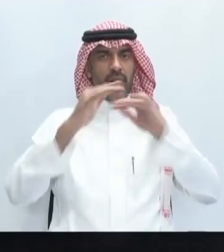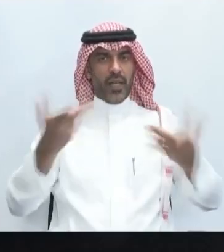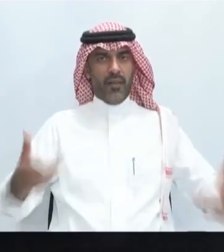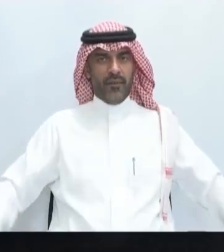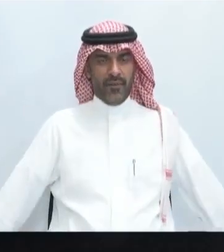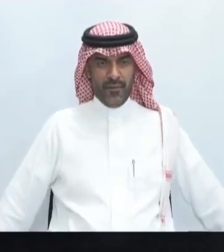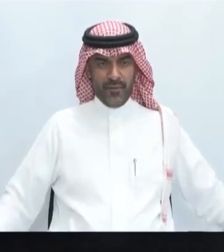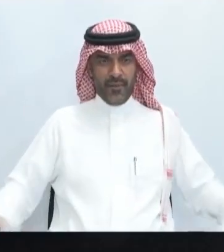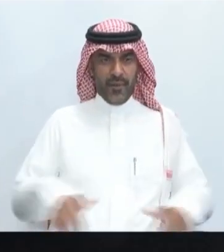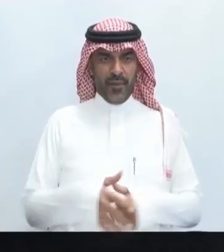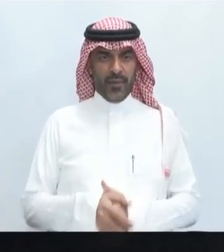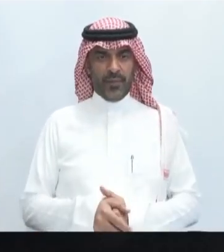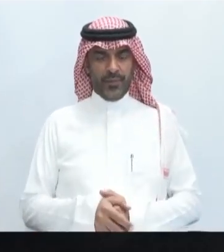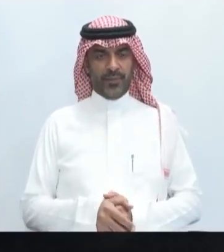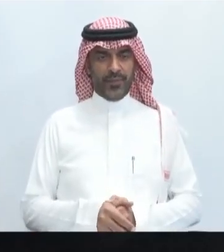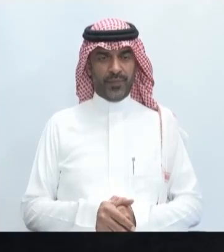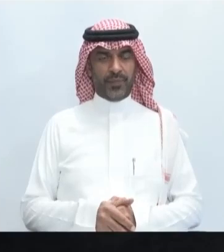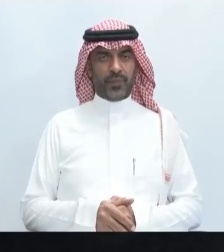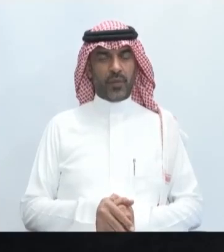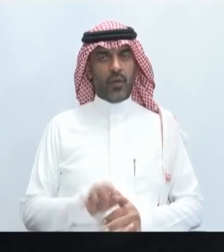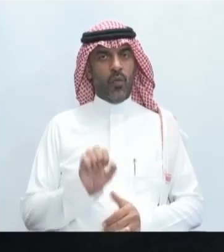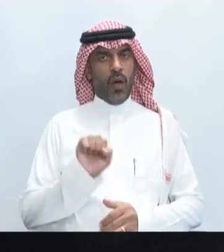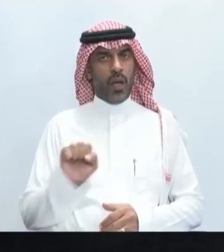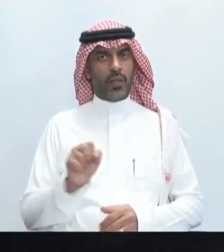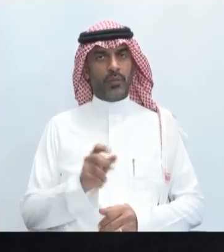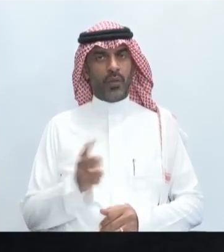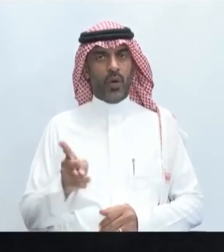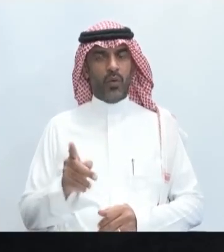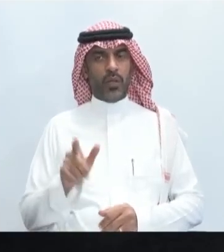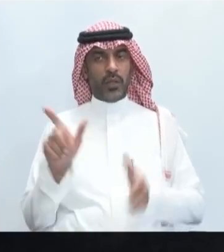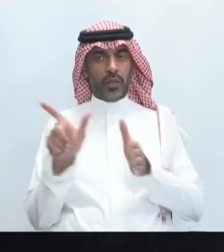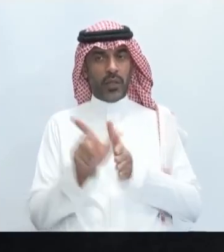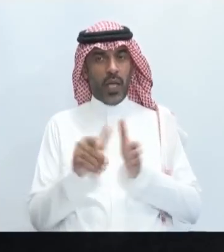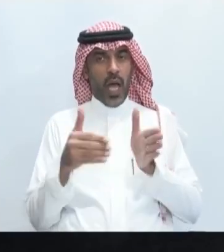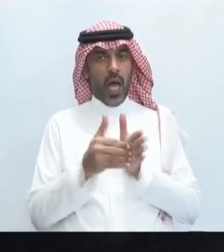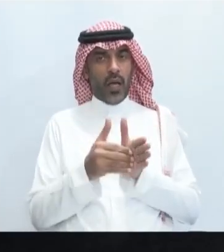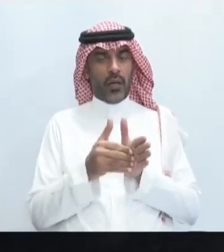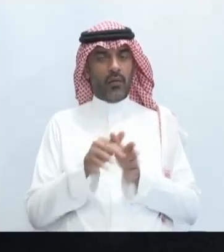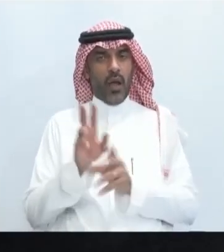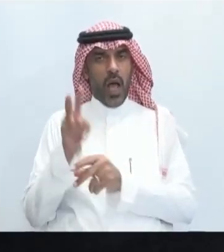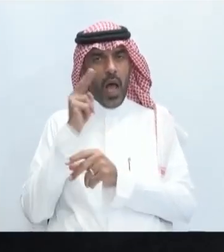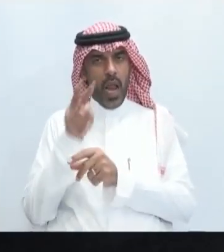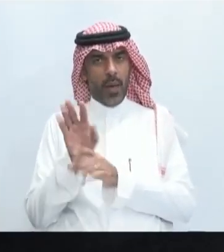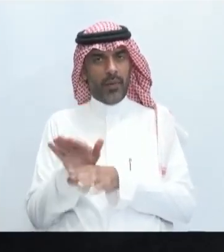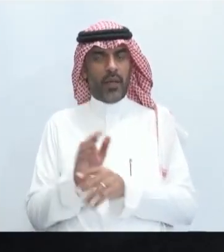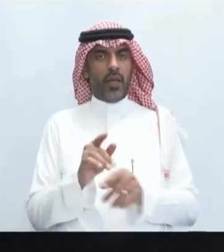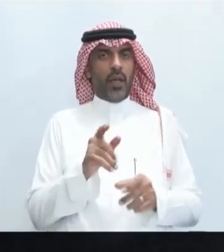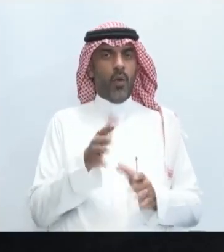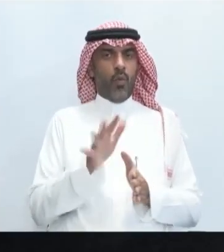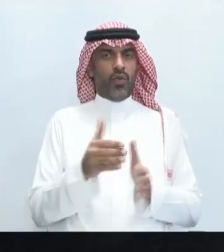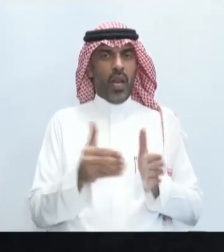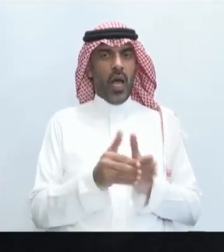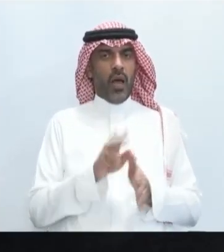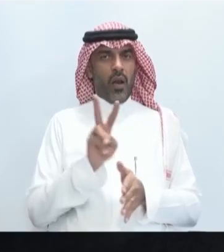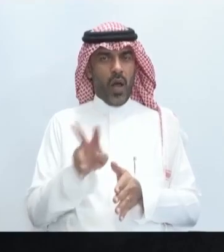ماذا هي بحسب نوعه الصحيح الاخر له علامه المعتل الاخر له